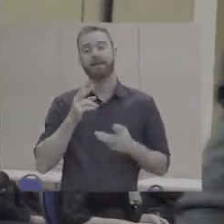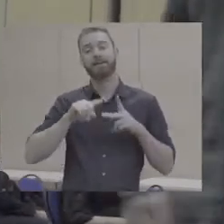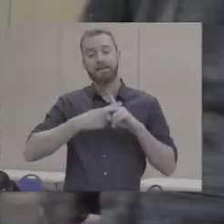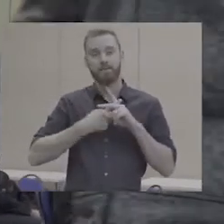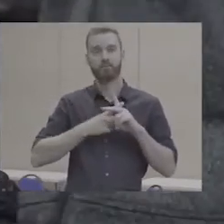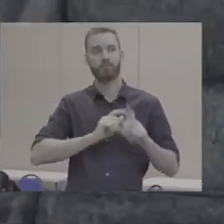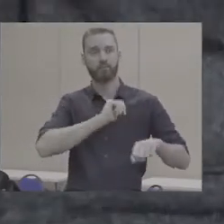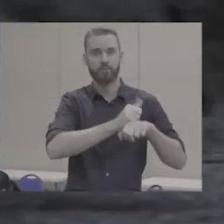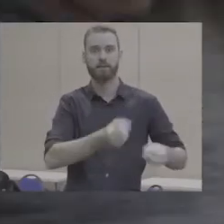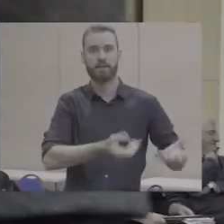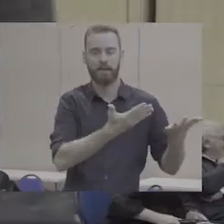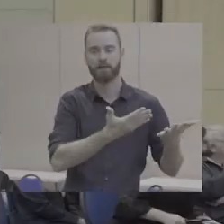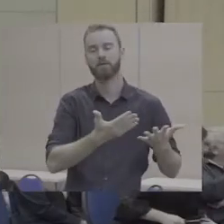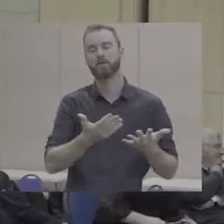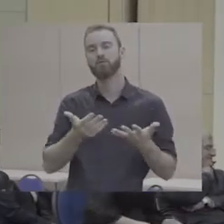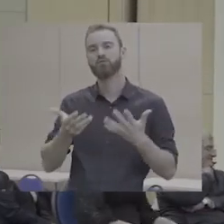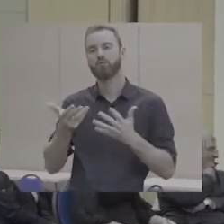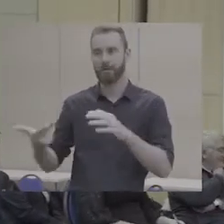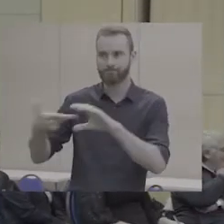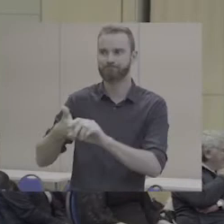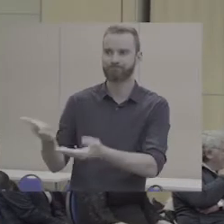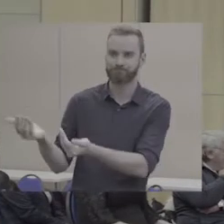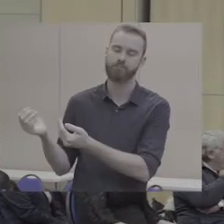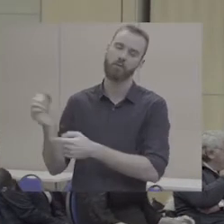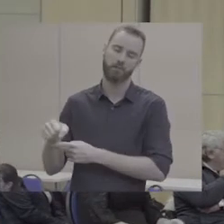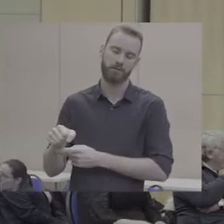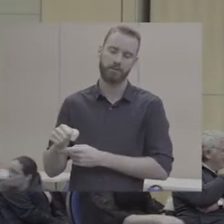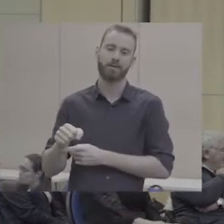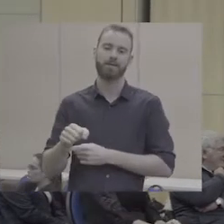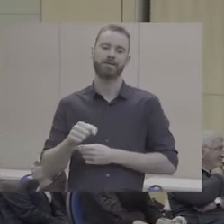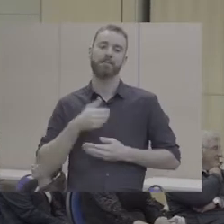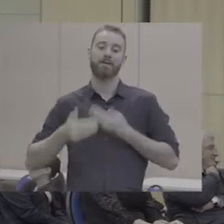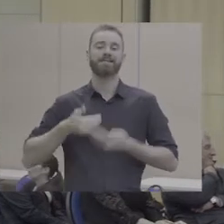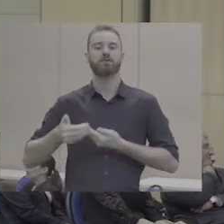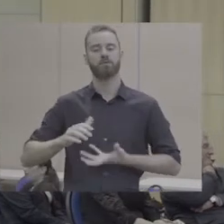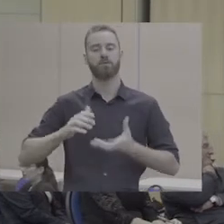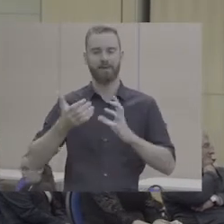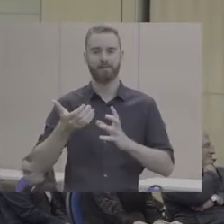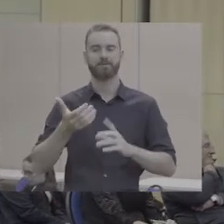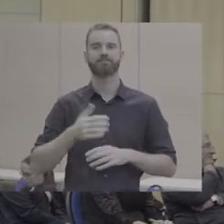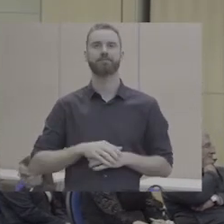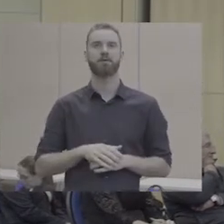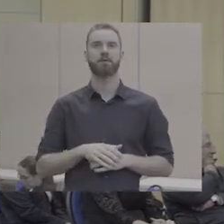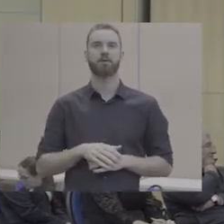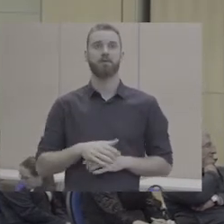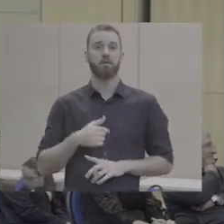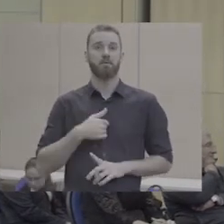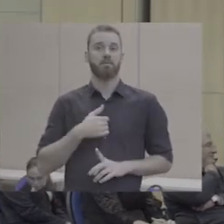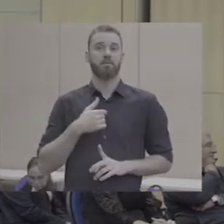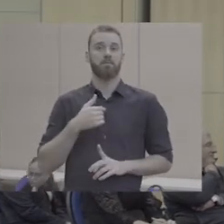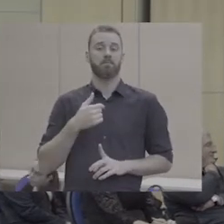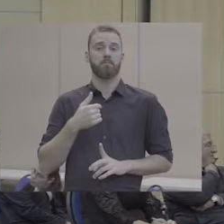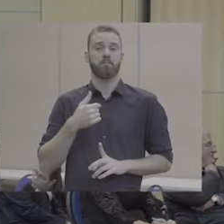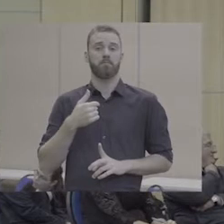monde au début du processus. Le processus est complexe. Qu'est-ce que je peux donner comme information qui me permet peut-être